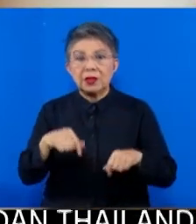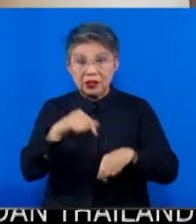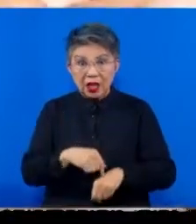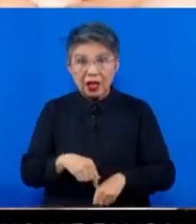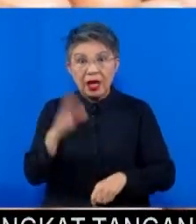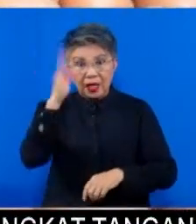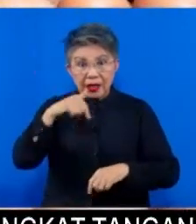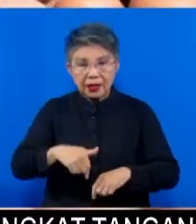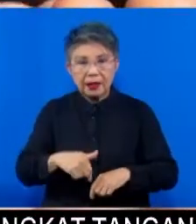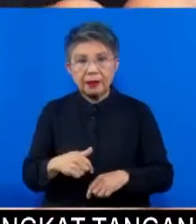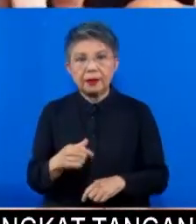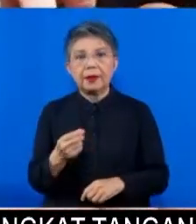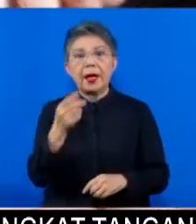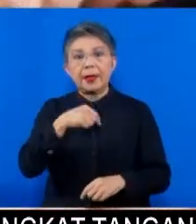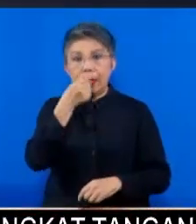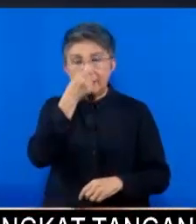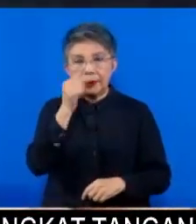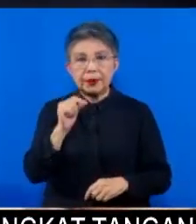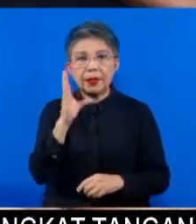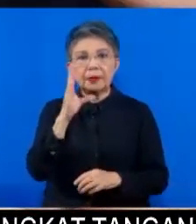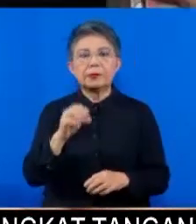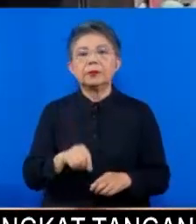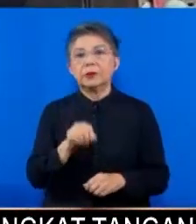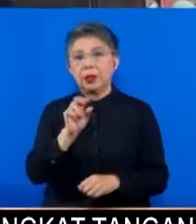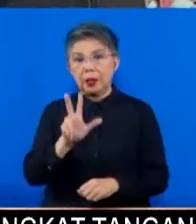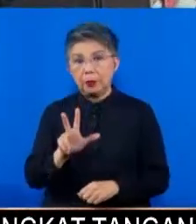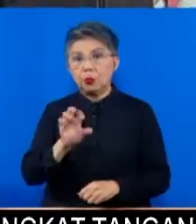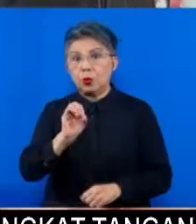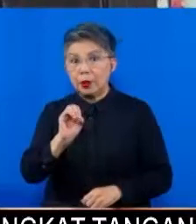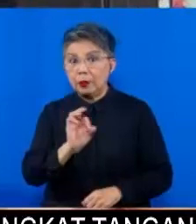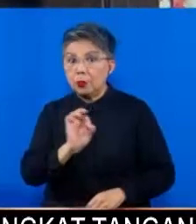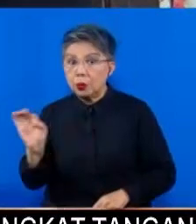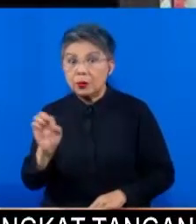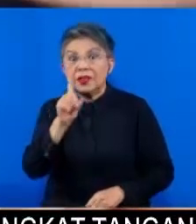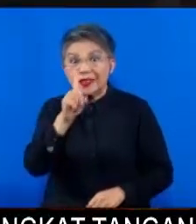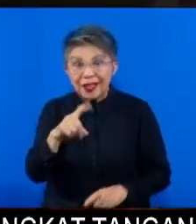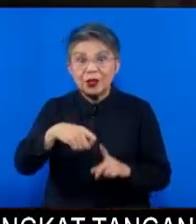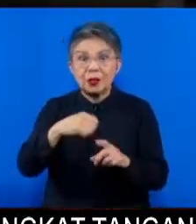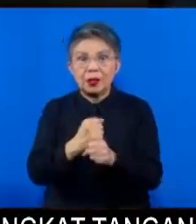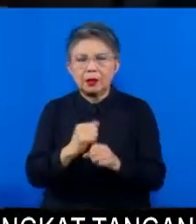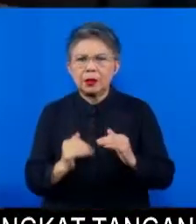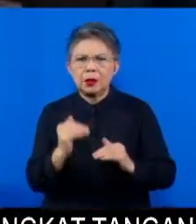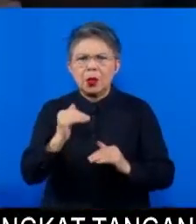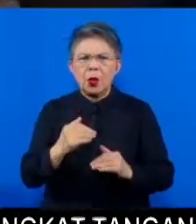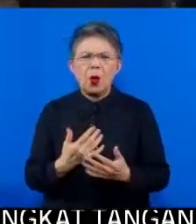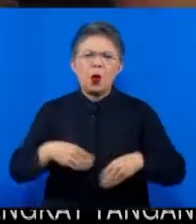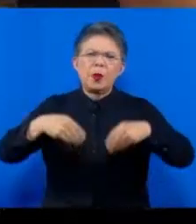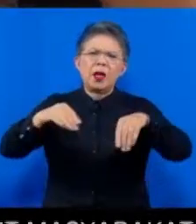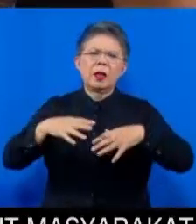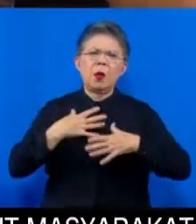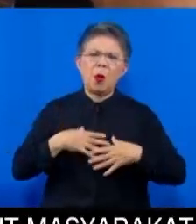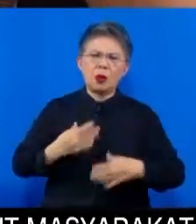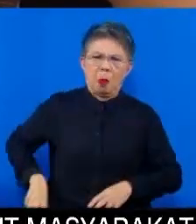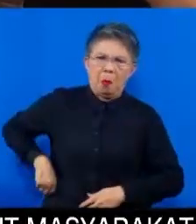kilogram. Pada Kamis siang, harga telur ayam mencapai Rp30.000 per kilogram. Kenaikan ini dikeluhkan pedagang karena harus